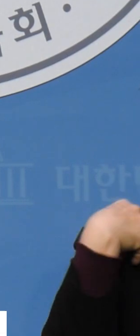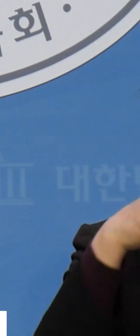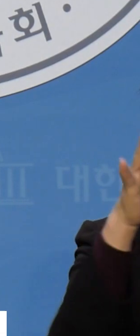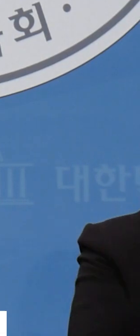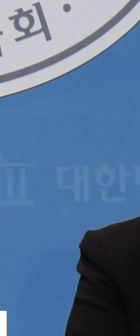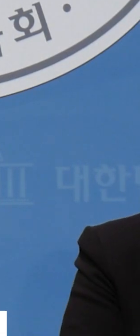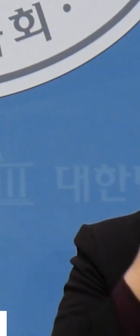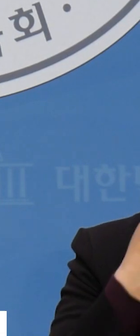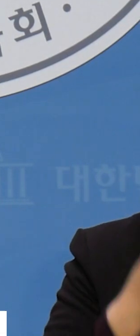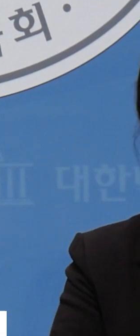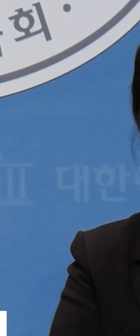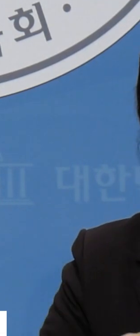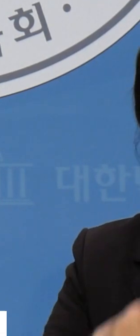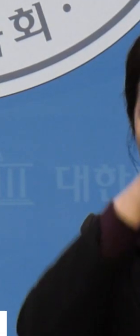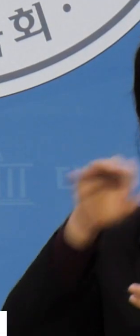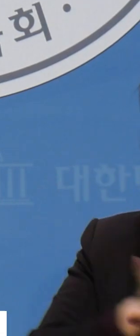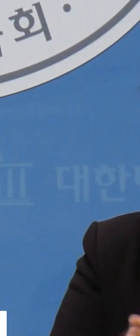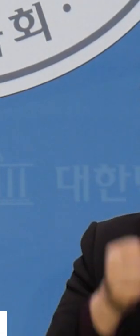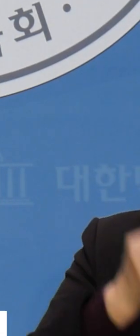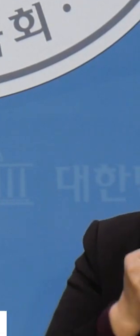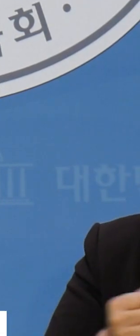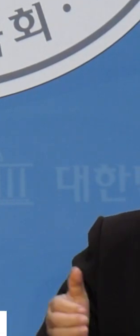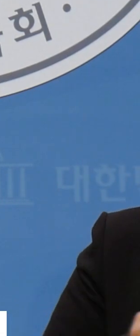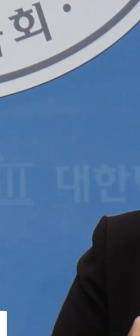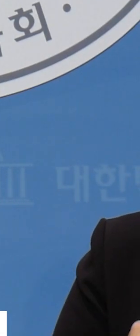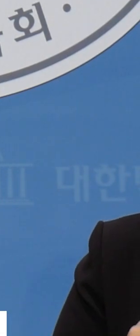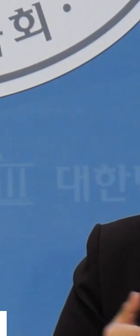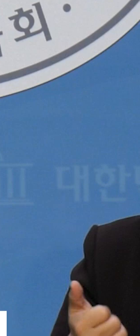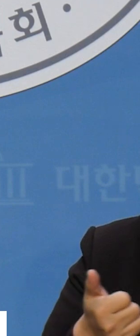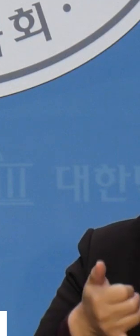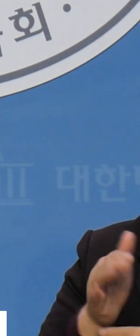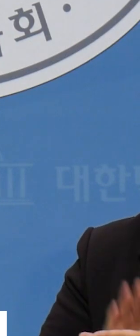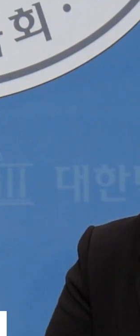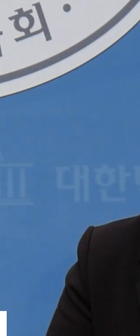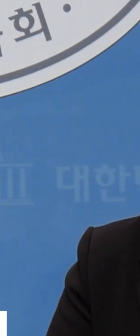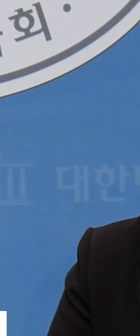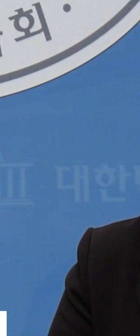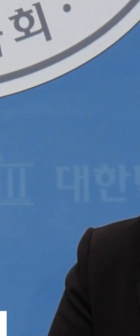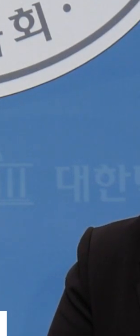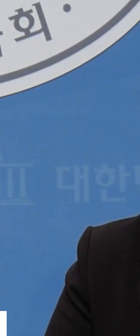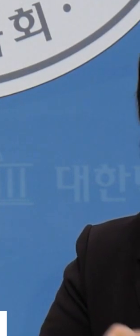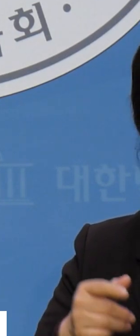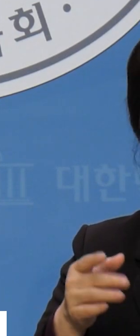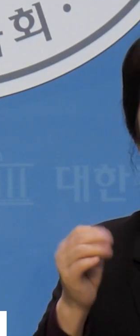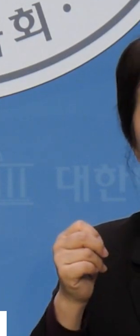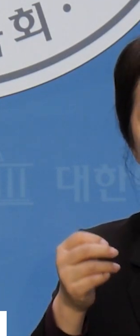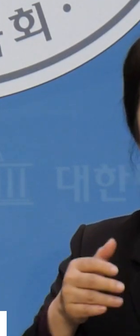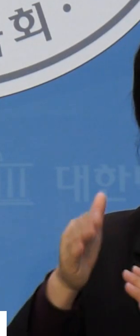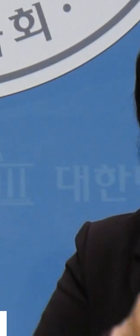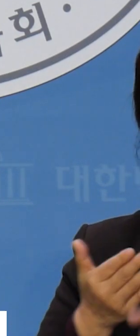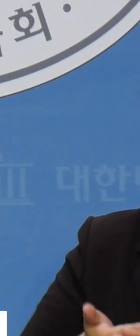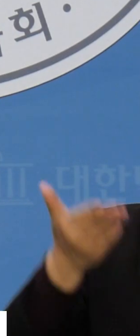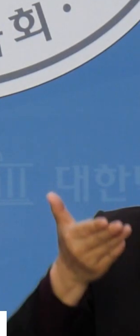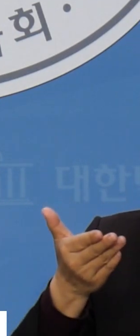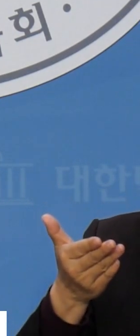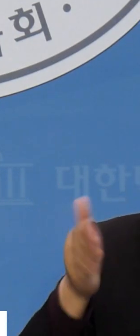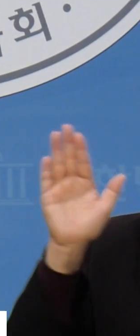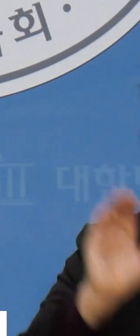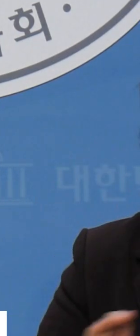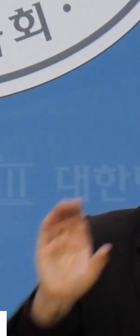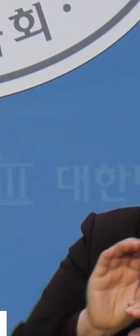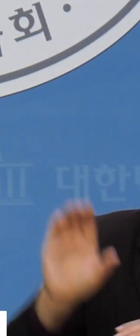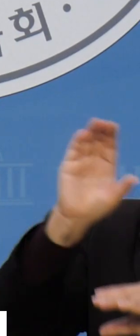쌓아올린 묻지마 예산이 이미 수조 원을 넘었습니다. 앞으로도 얼마나 늘어날지 걱정이 앞서는